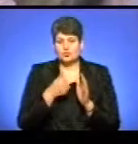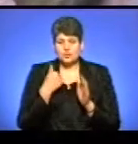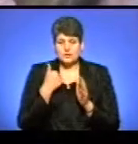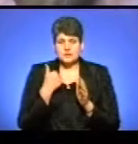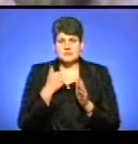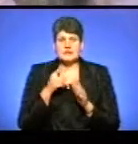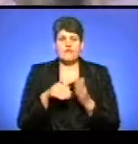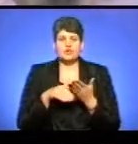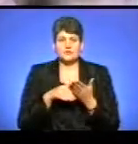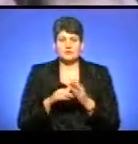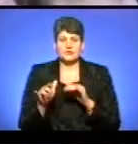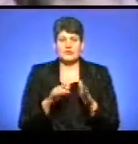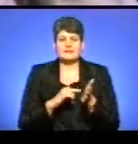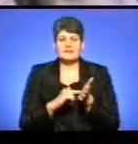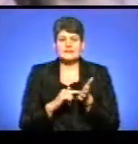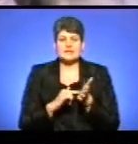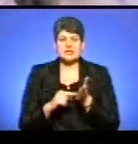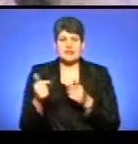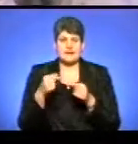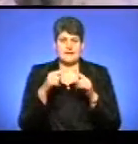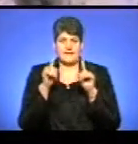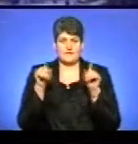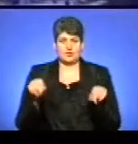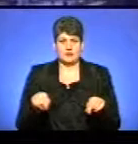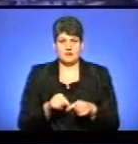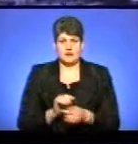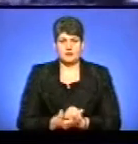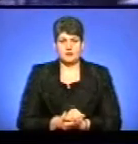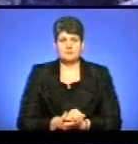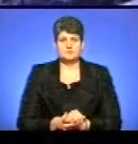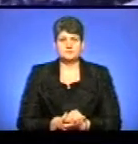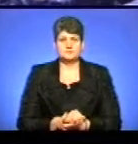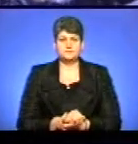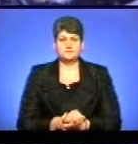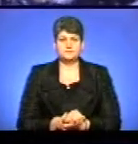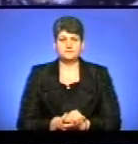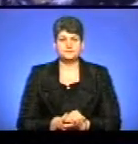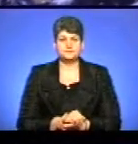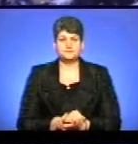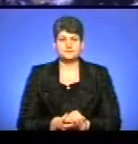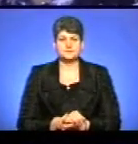за волонтерську діяльність відзначили грамотами. Марія Котенко, Юрій Багрій.